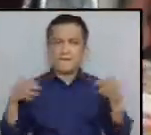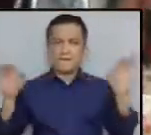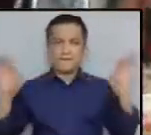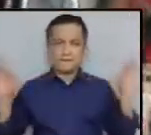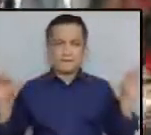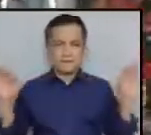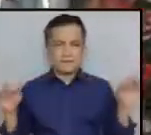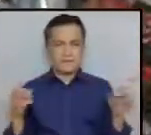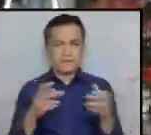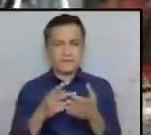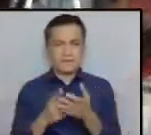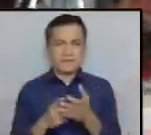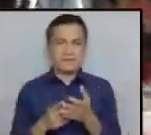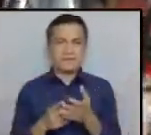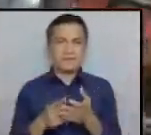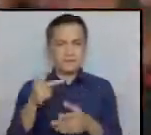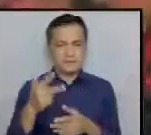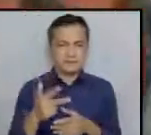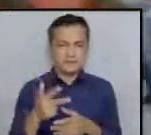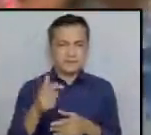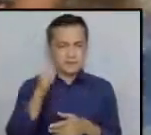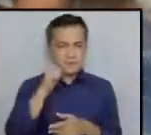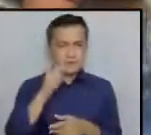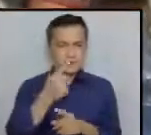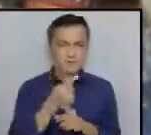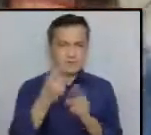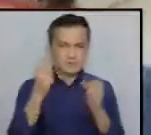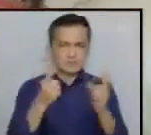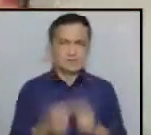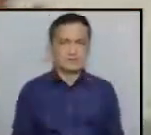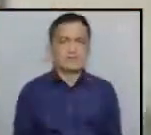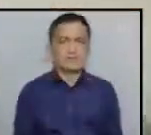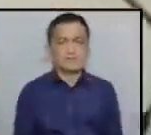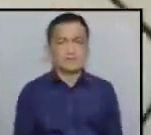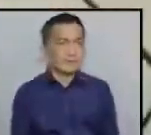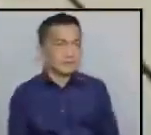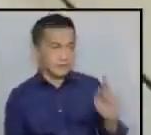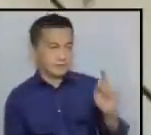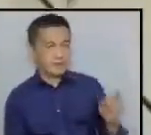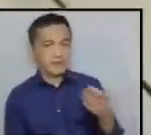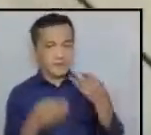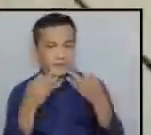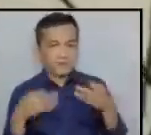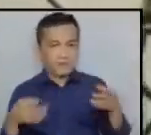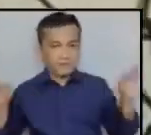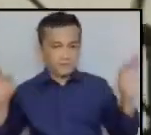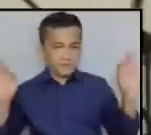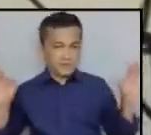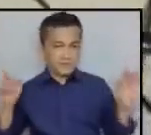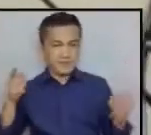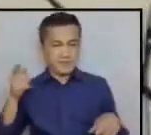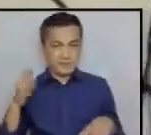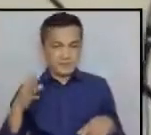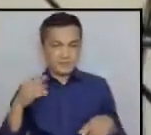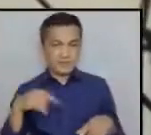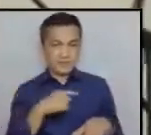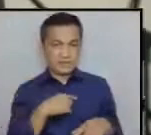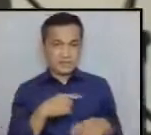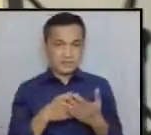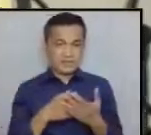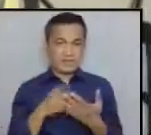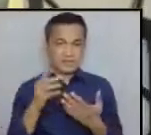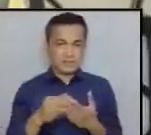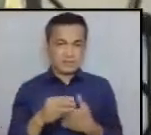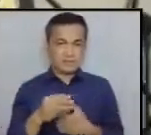of Women's Month celebration. Tama ka dyan, Fifi. Bali, ang Fairy God natin to, ito isa to sa programa ng ating Gender and